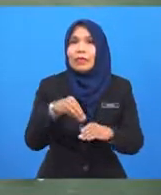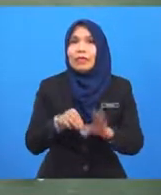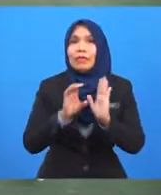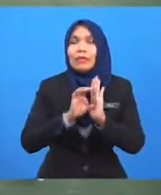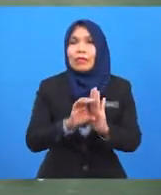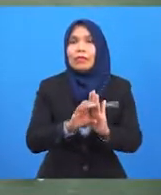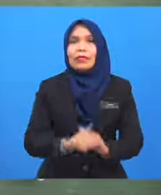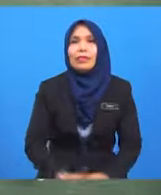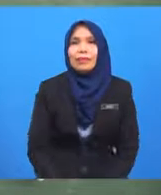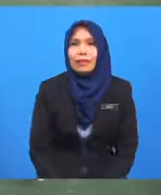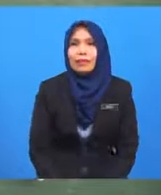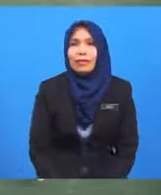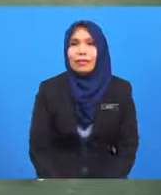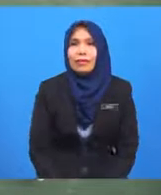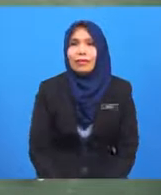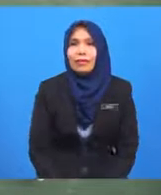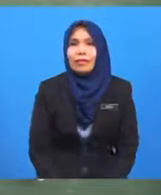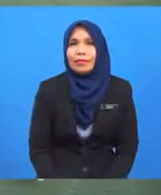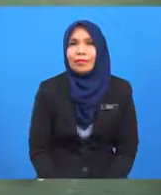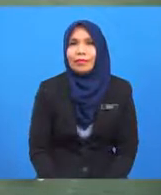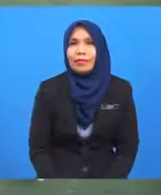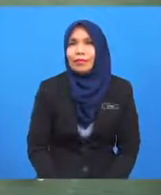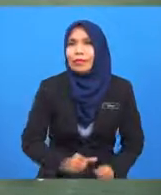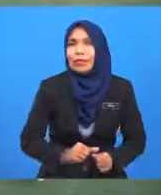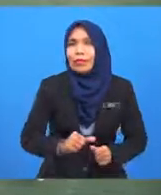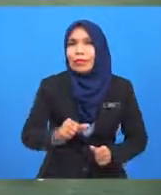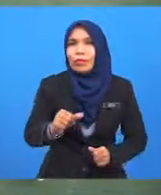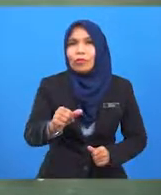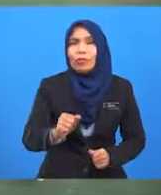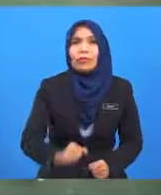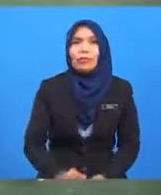Walaupun jarak yang dilalui lebih jauh,